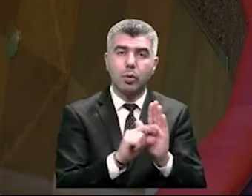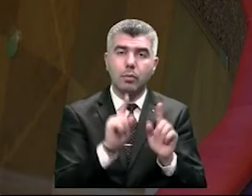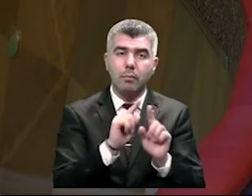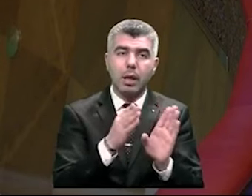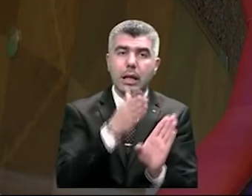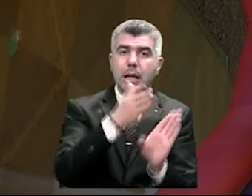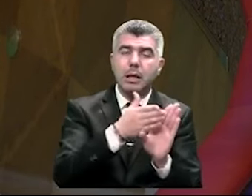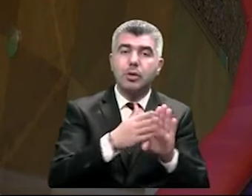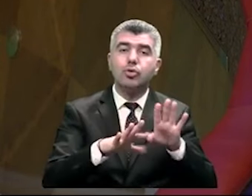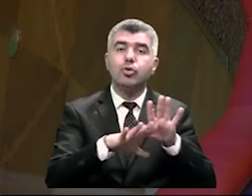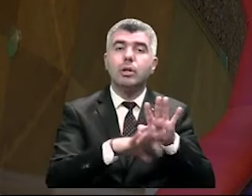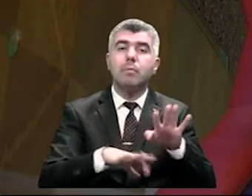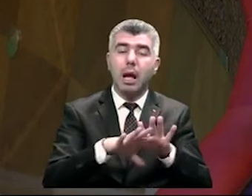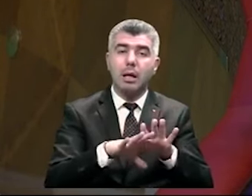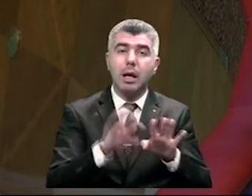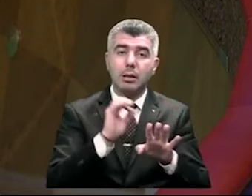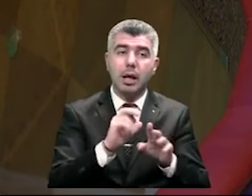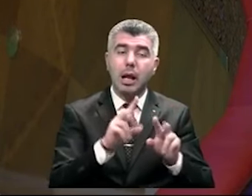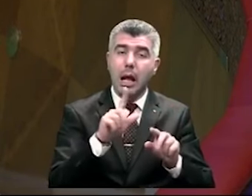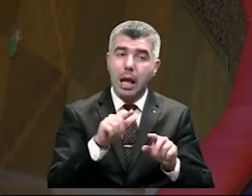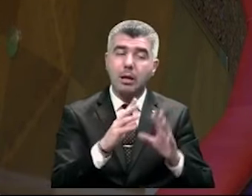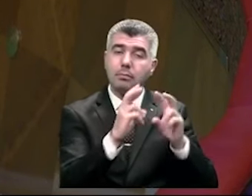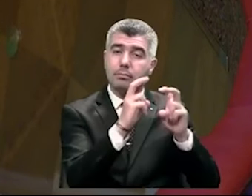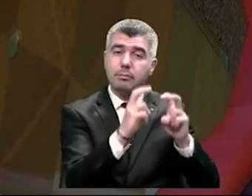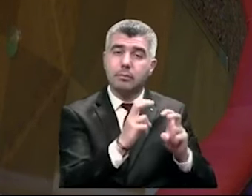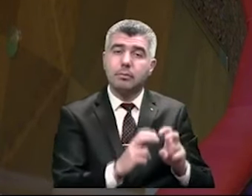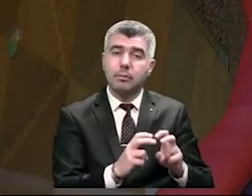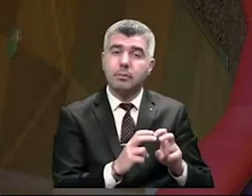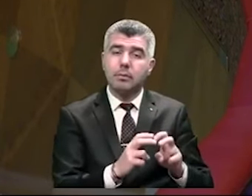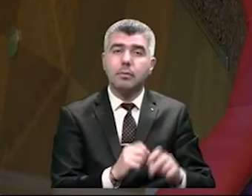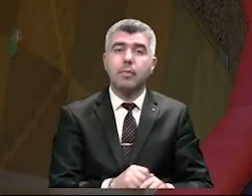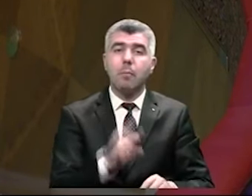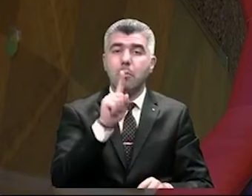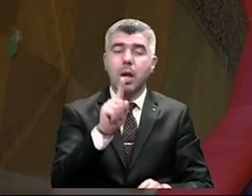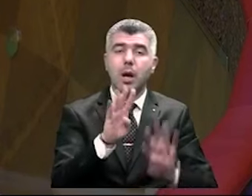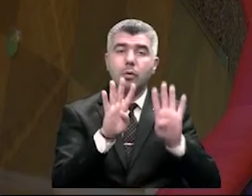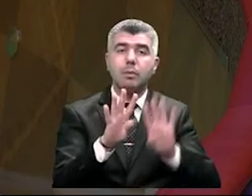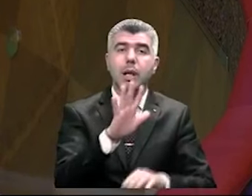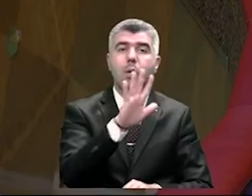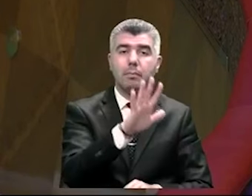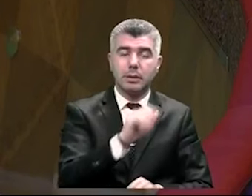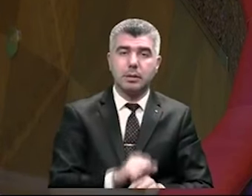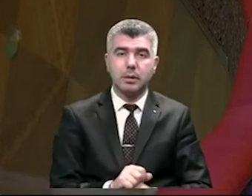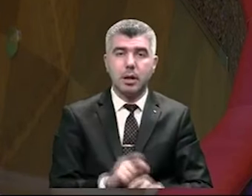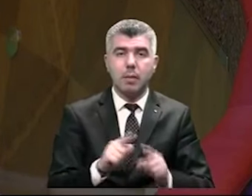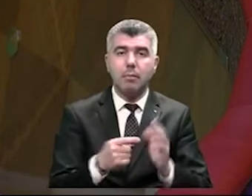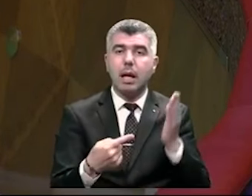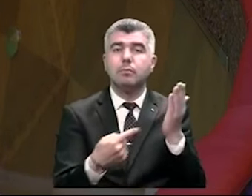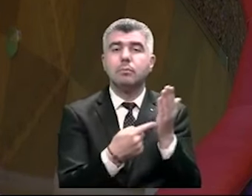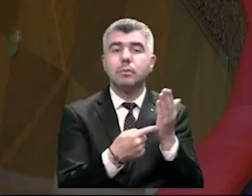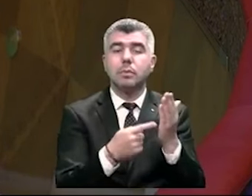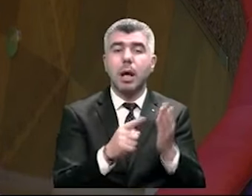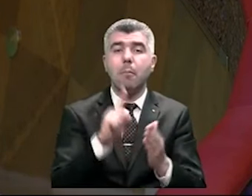والاجتماعيه اللي عندنا فيها خصاص كبير اليوم في البلاد ديالنا 158 منحه الذكاء الاصطناعي